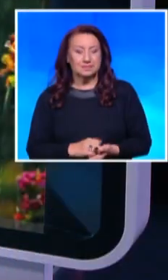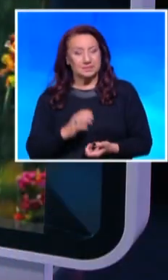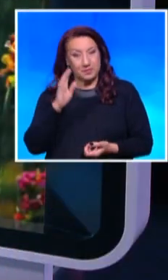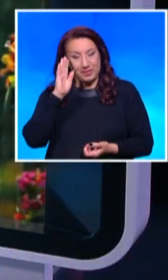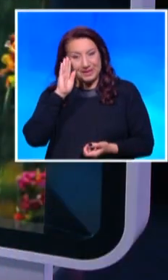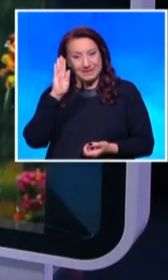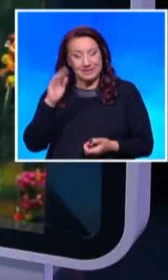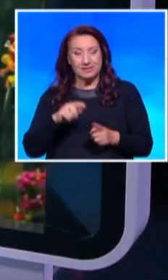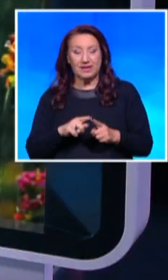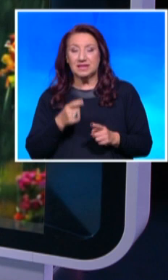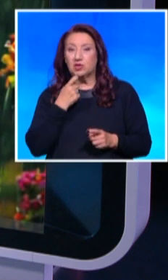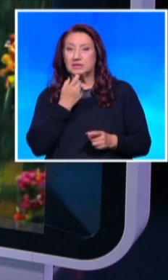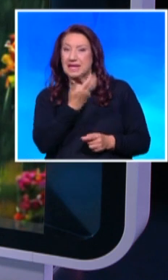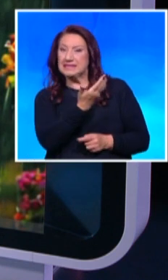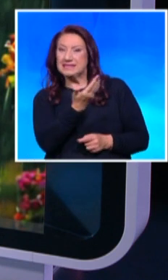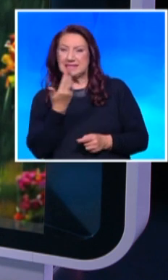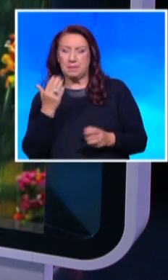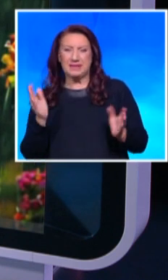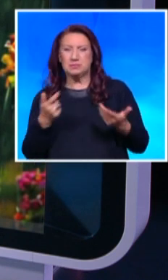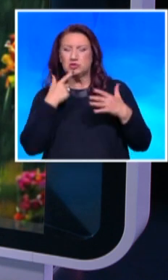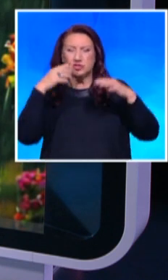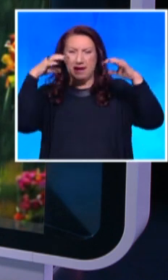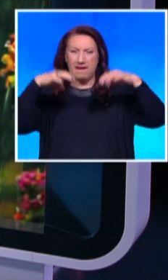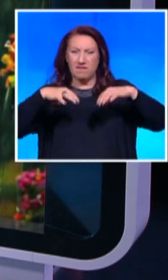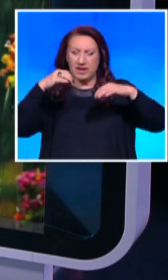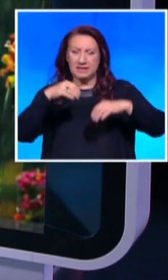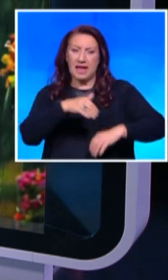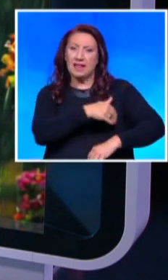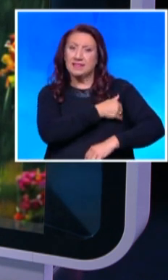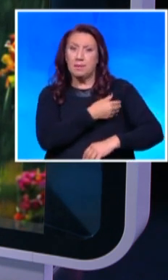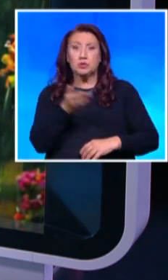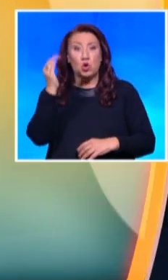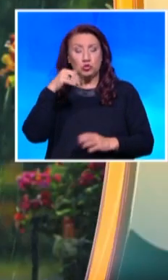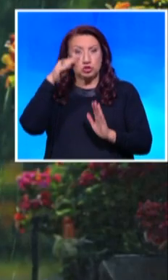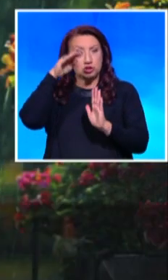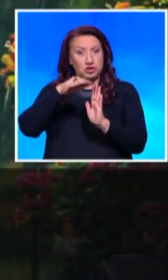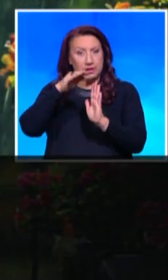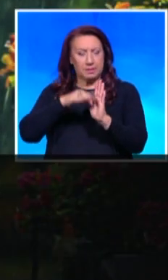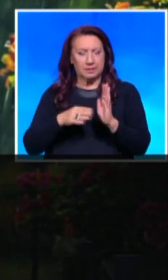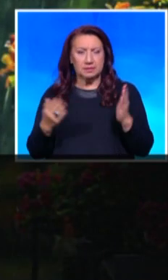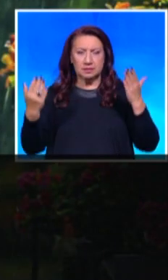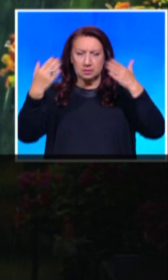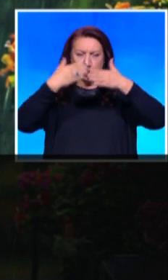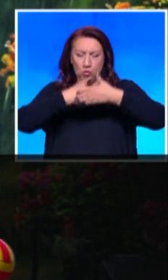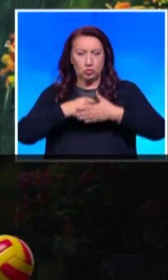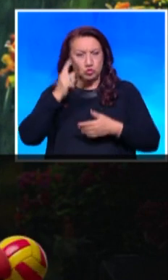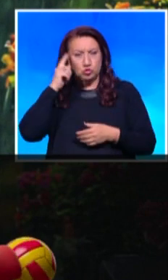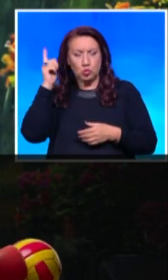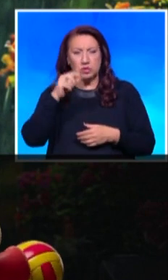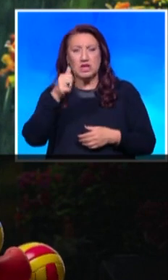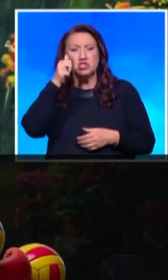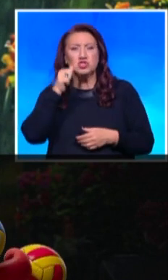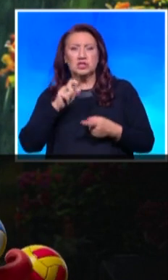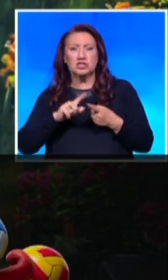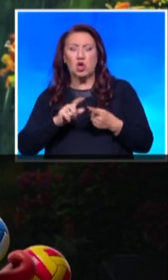Здравейте! От запад започнаха валежи, температурите още ще се понижат. През нощта и утре жълт код важи в северо-западната част